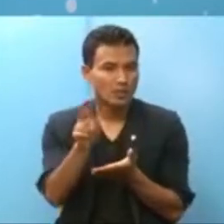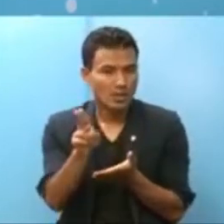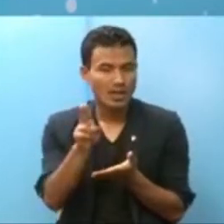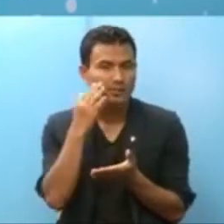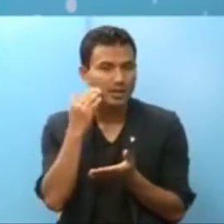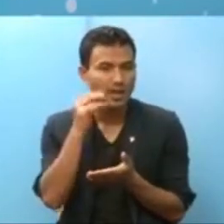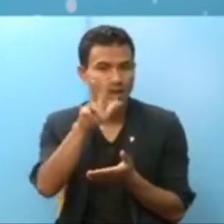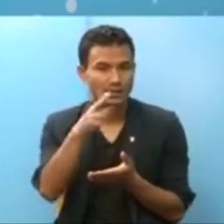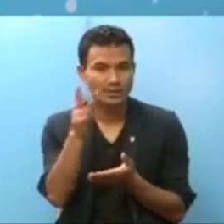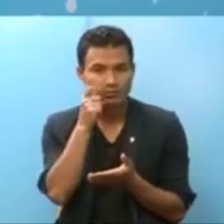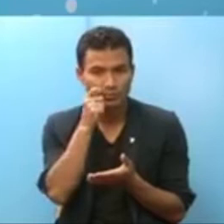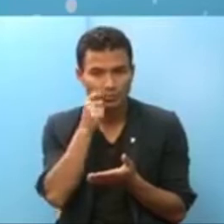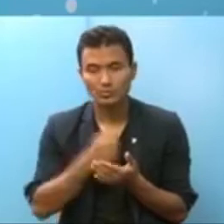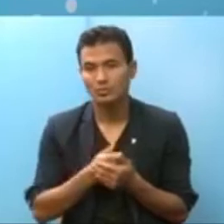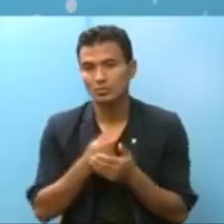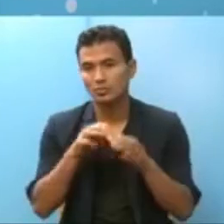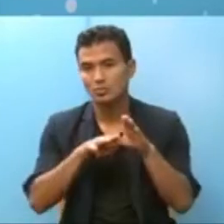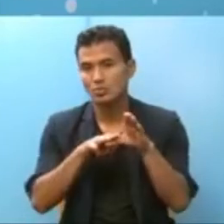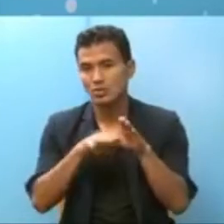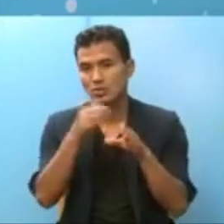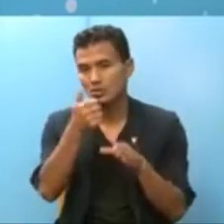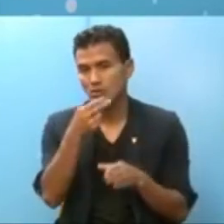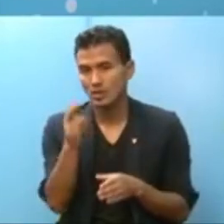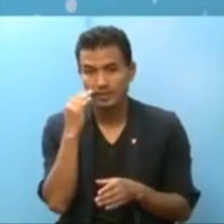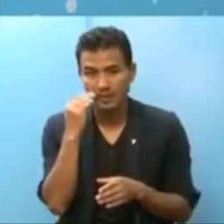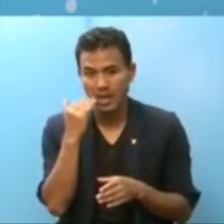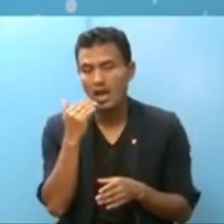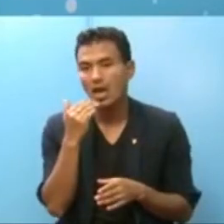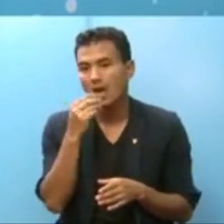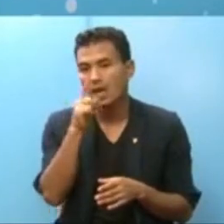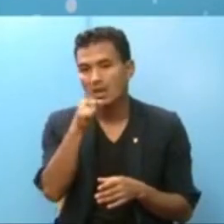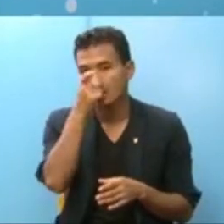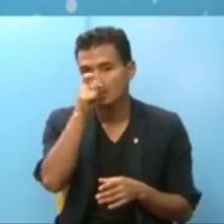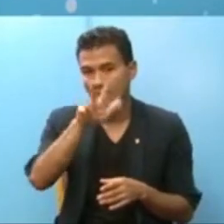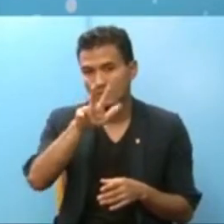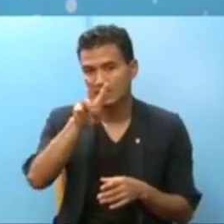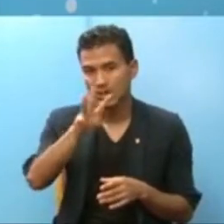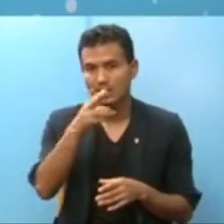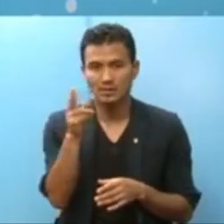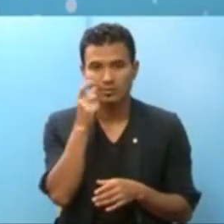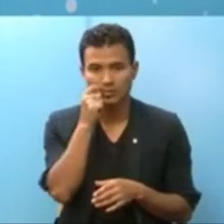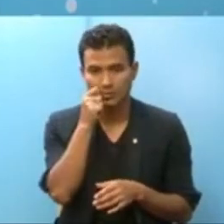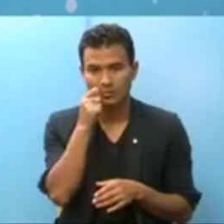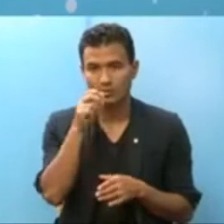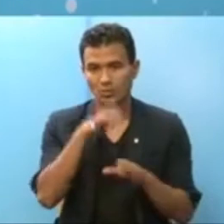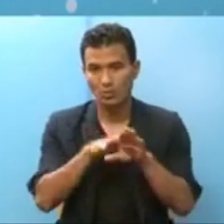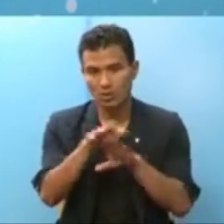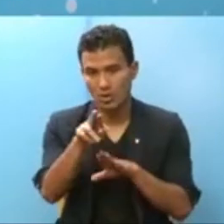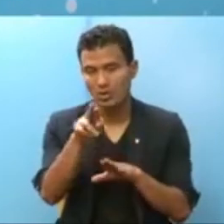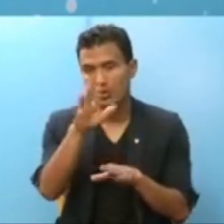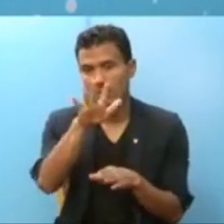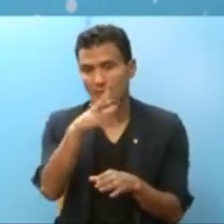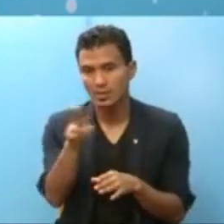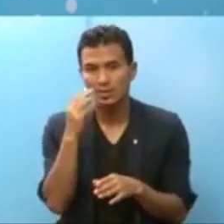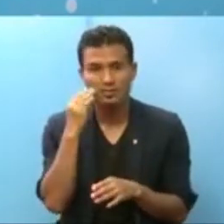जना महिलार आहर जना पुरूस, महत्तरी का 6 जना महिलार एक से 23 जना पुरूस, रौतहट का